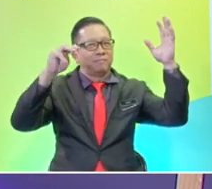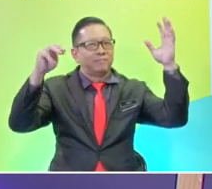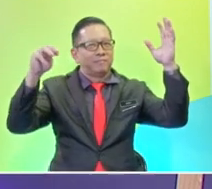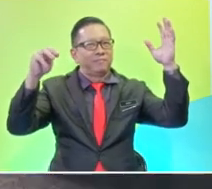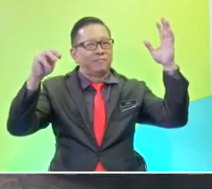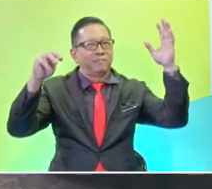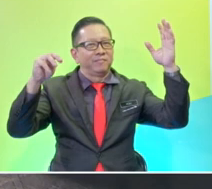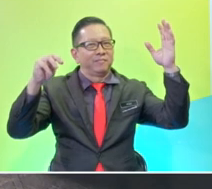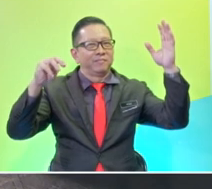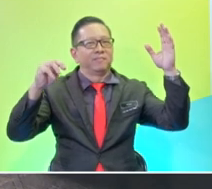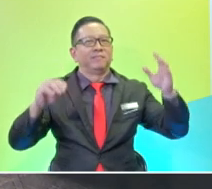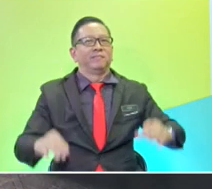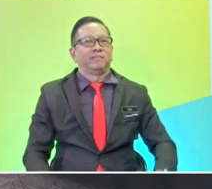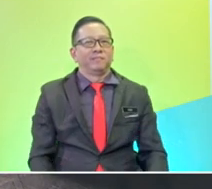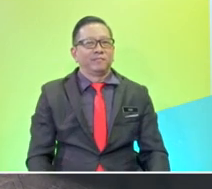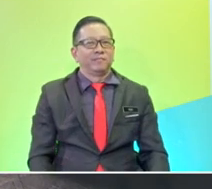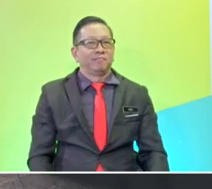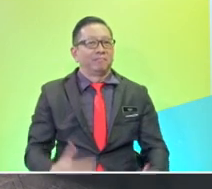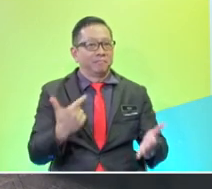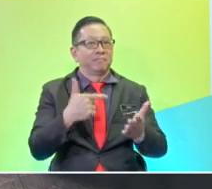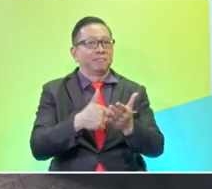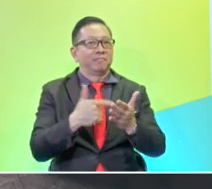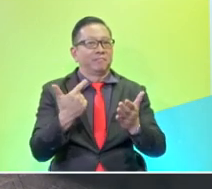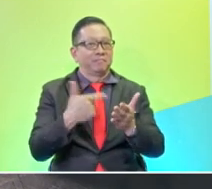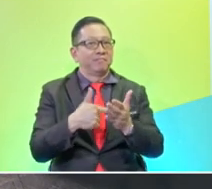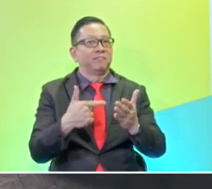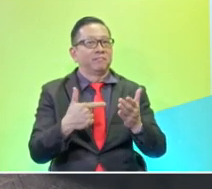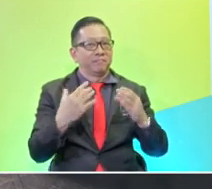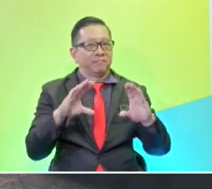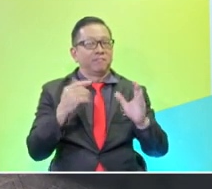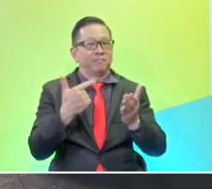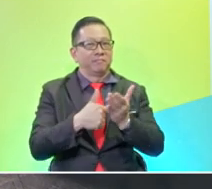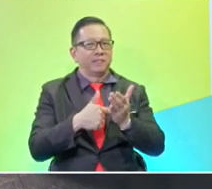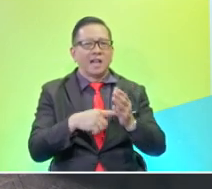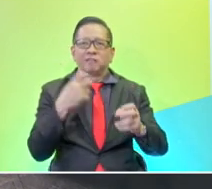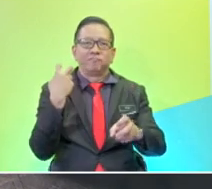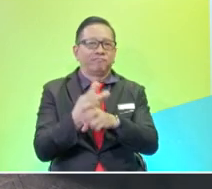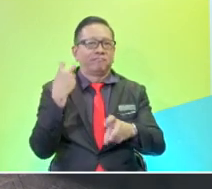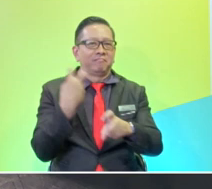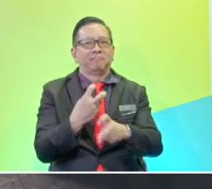baguslah ini tekstur lagi sekali lah gimana lagi susah lagi